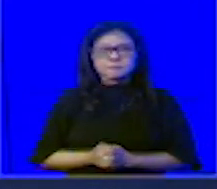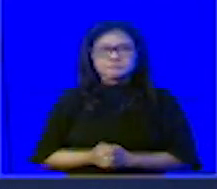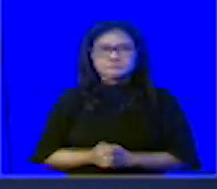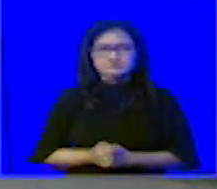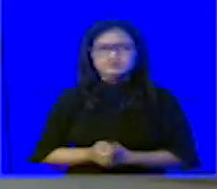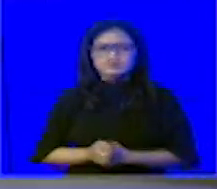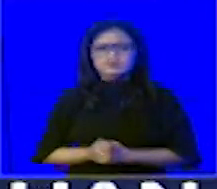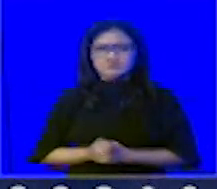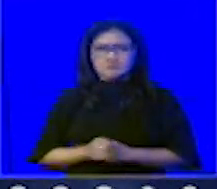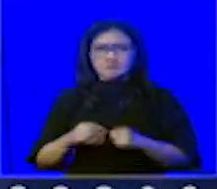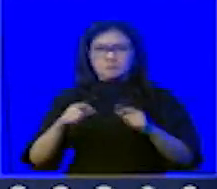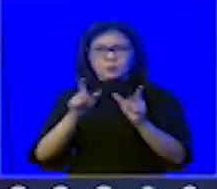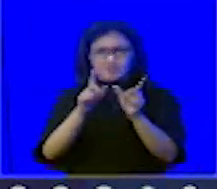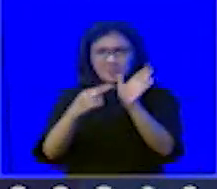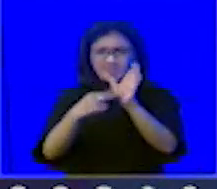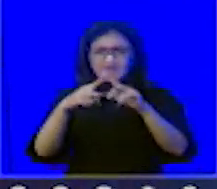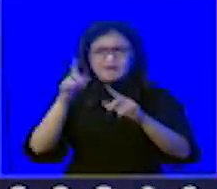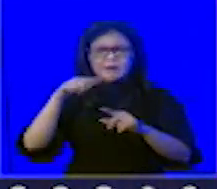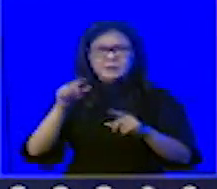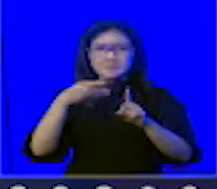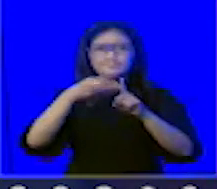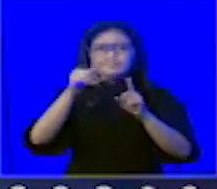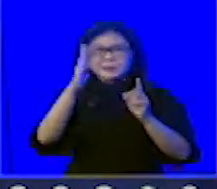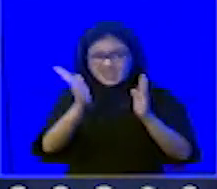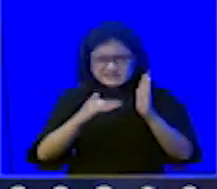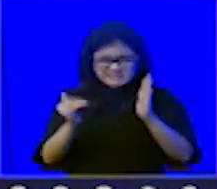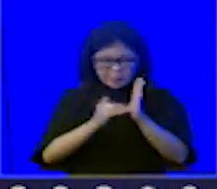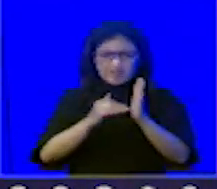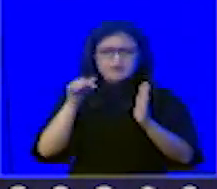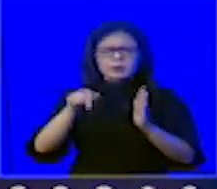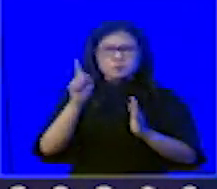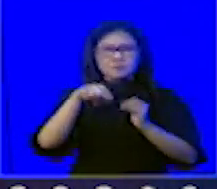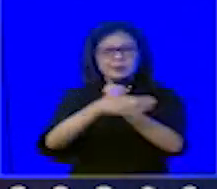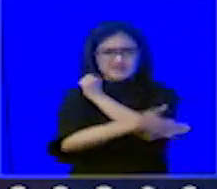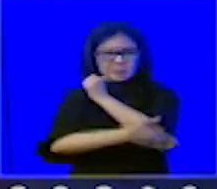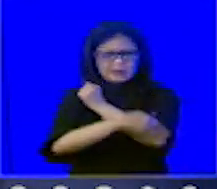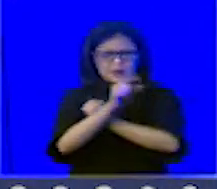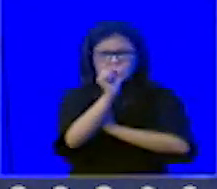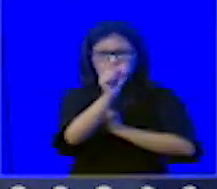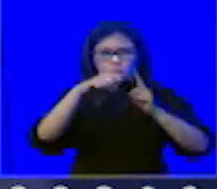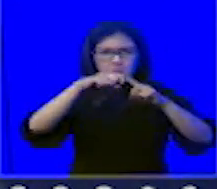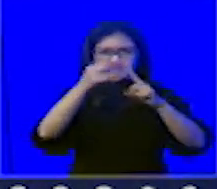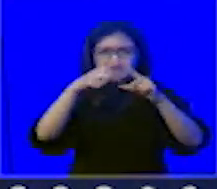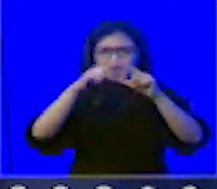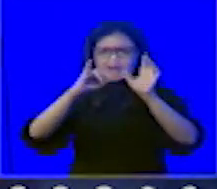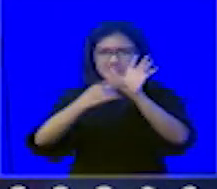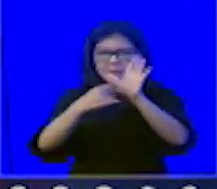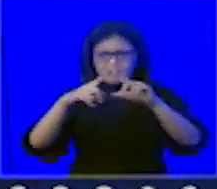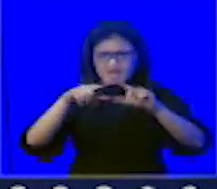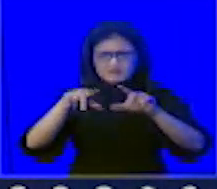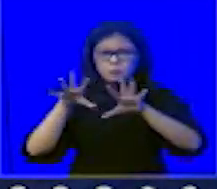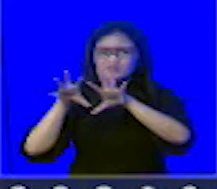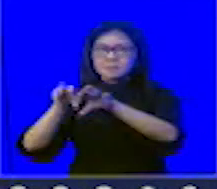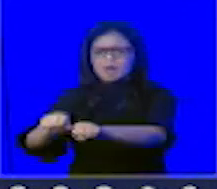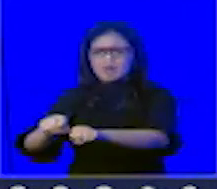WNA Brazil berinisial LCT dan WNA asal Ukraina berinisial OC diamankan pihak imigrasi DKI Jakarta dari sebuah apartemen di